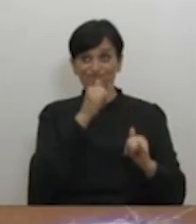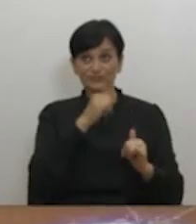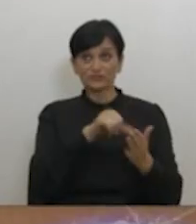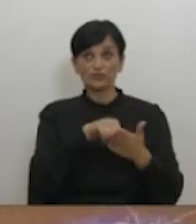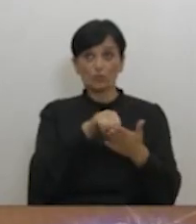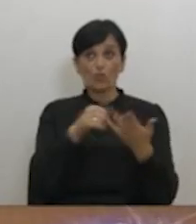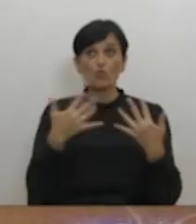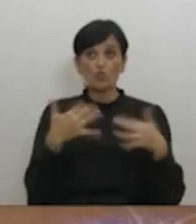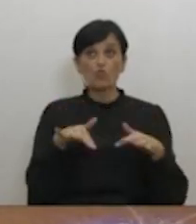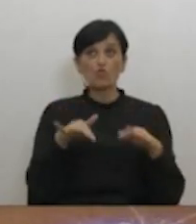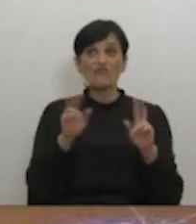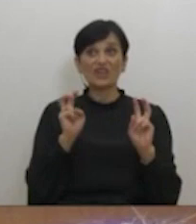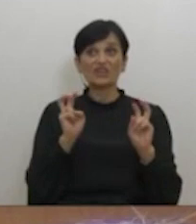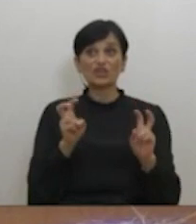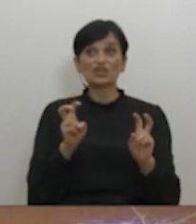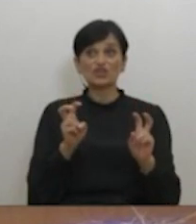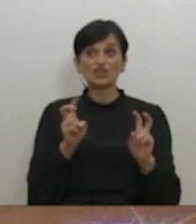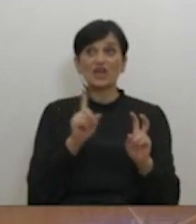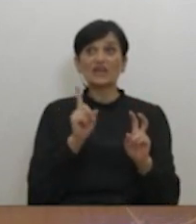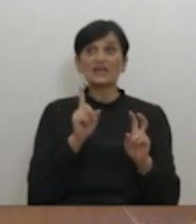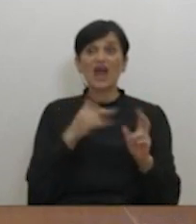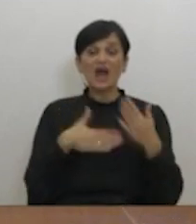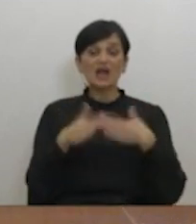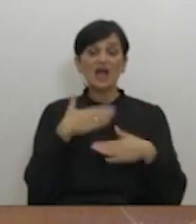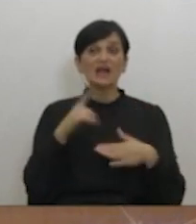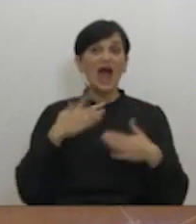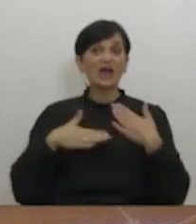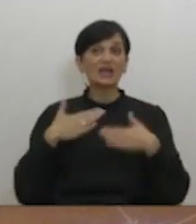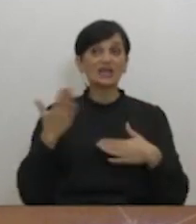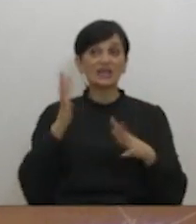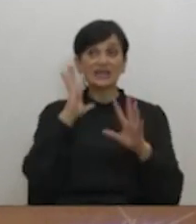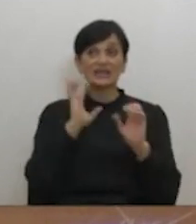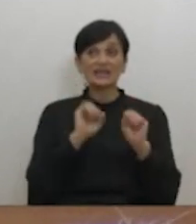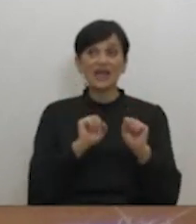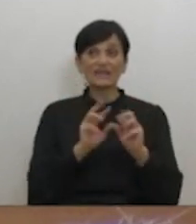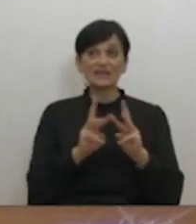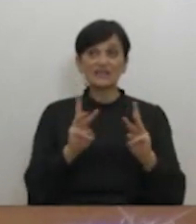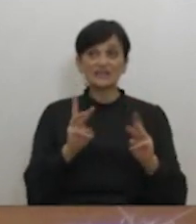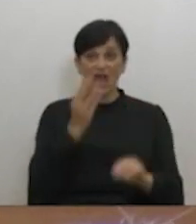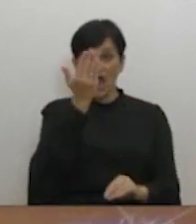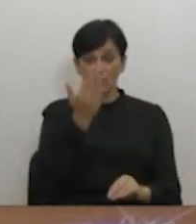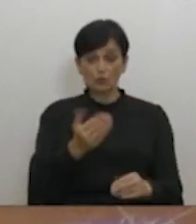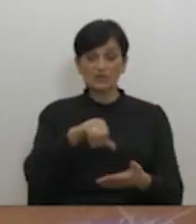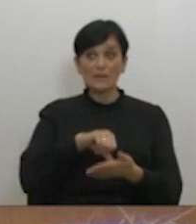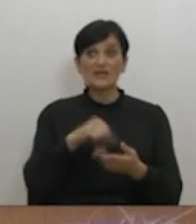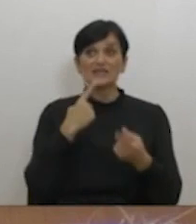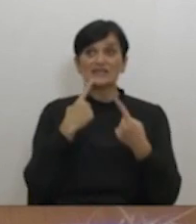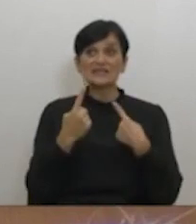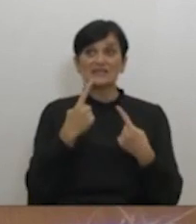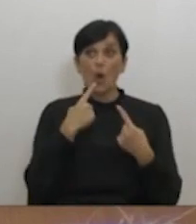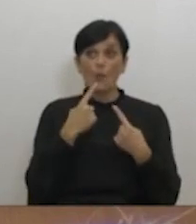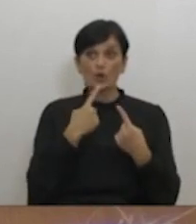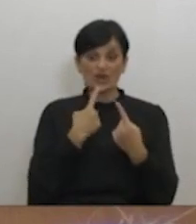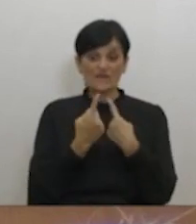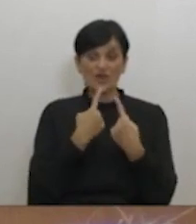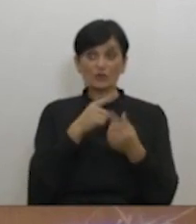უკვე ყველაფერს ნიშნავს, რა გახარებს და რა გიხარია. თავდაცვის სამინისტროს წარმომადგენელი საუბრობს და